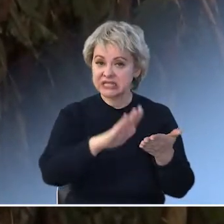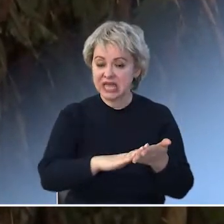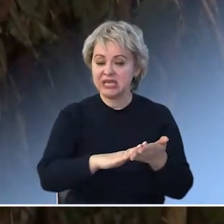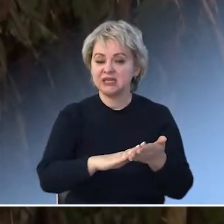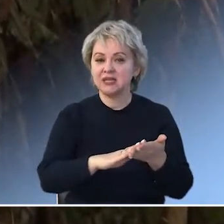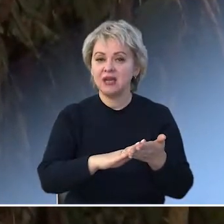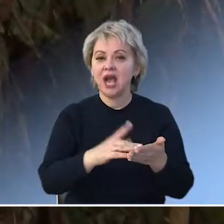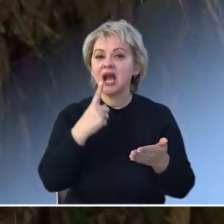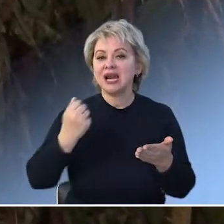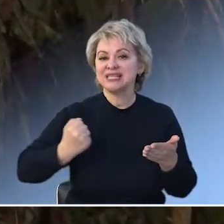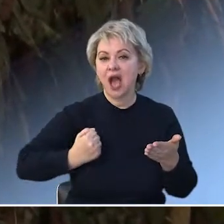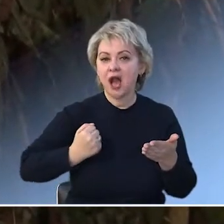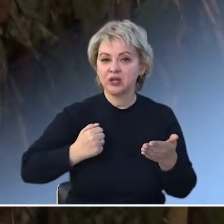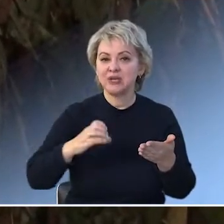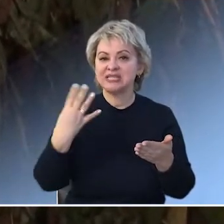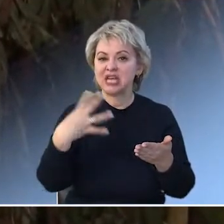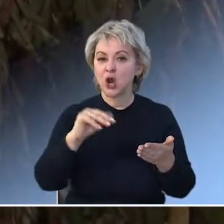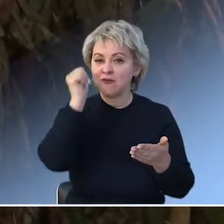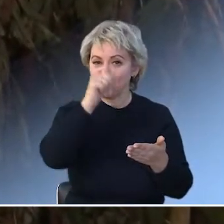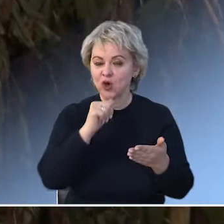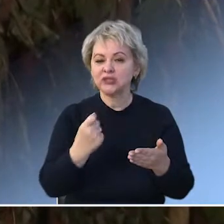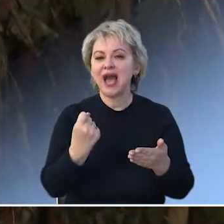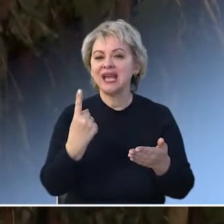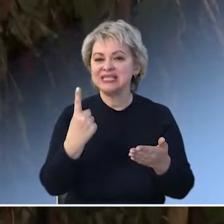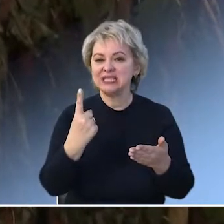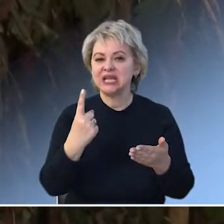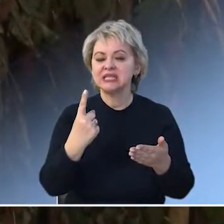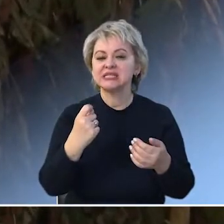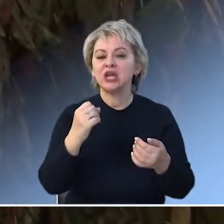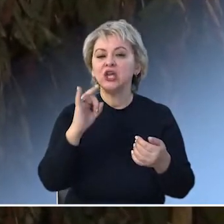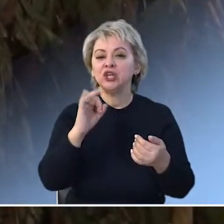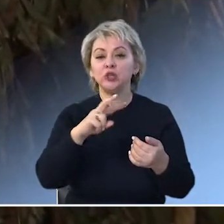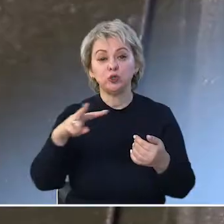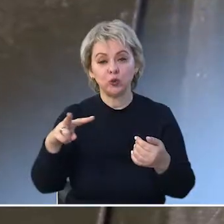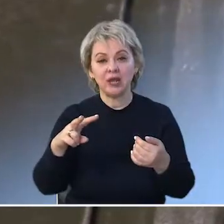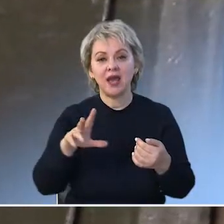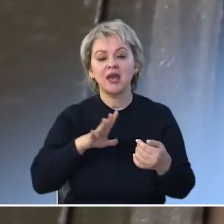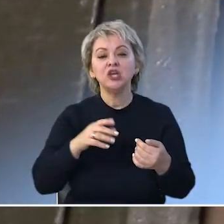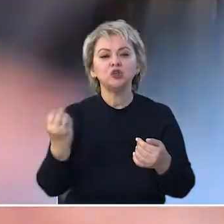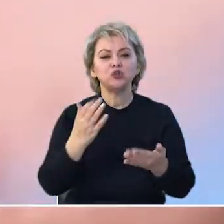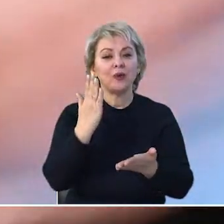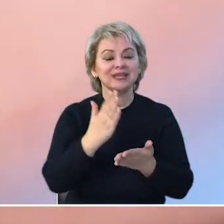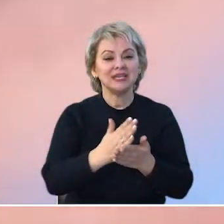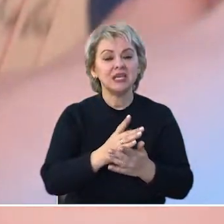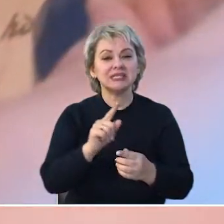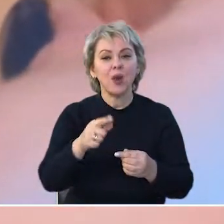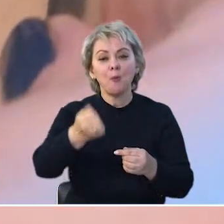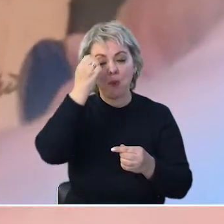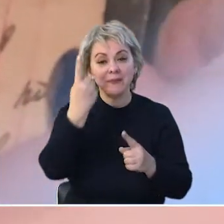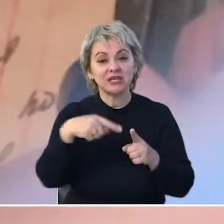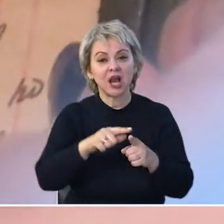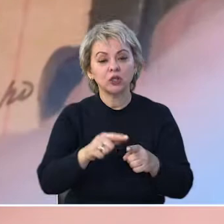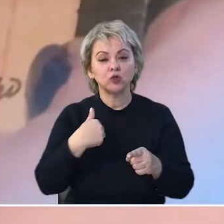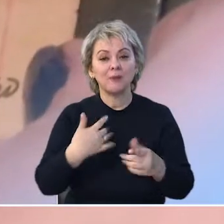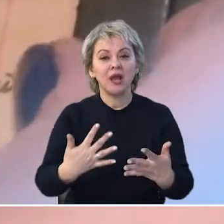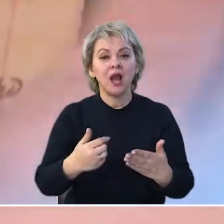состоит в Красной армии с 40-го года, 11 июля. Но есть еще один невероятный экспонат, о